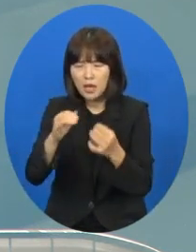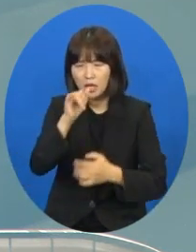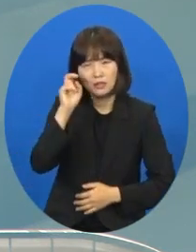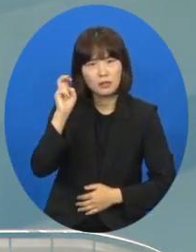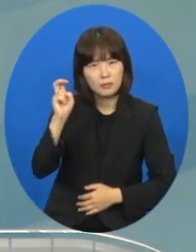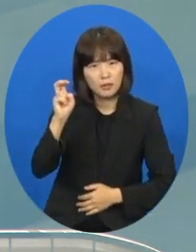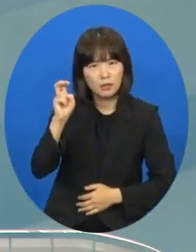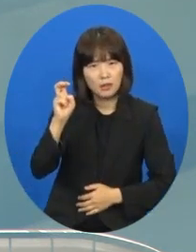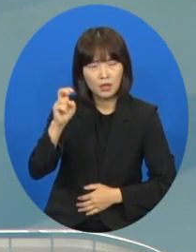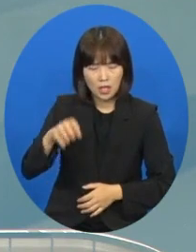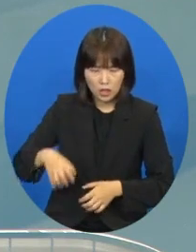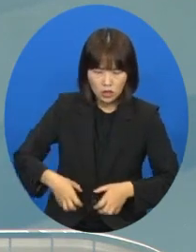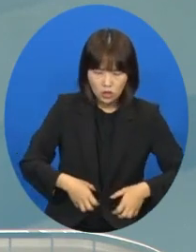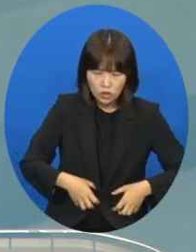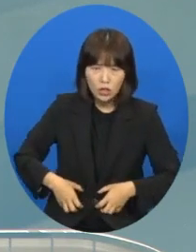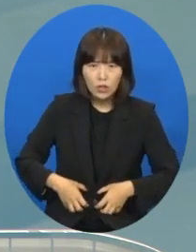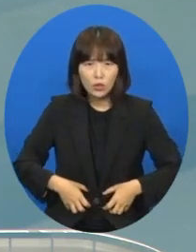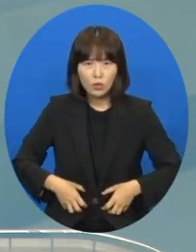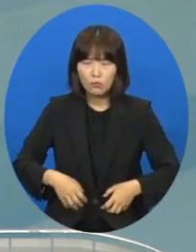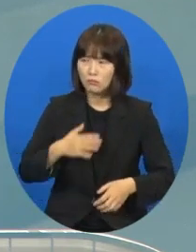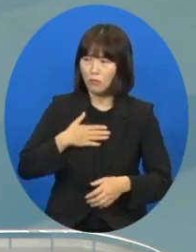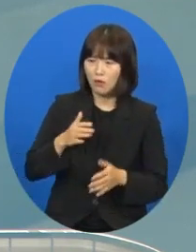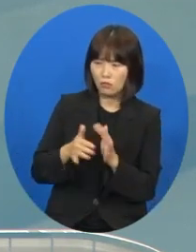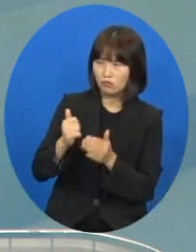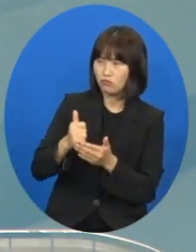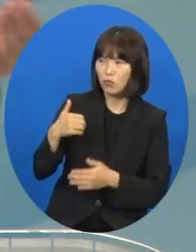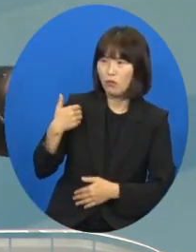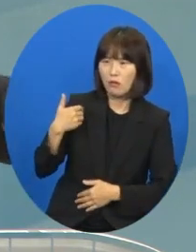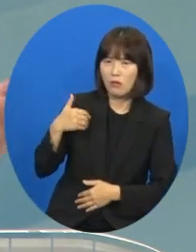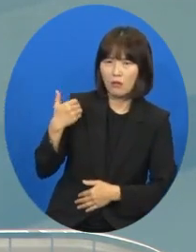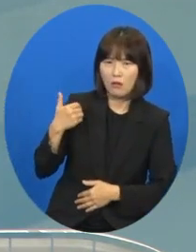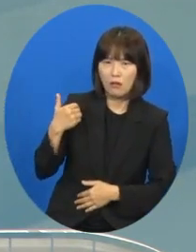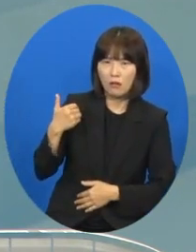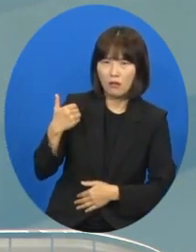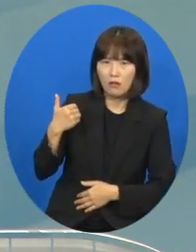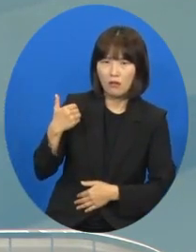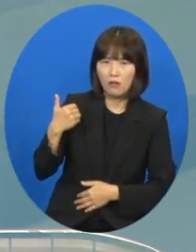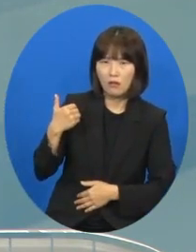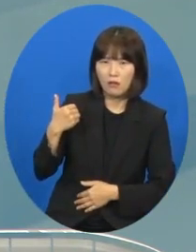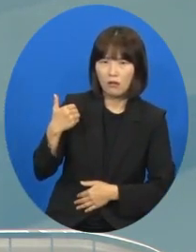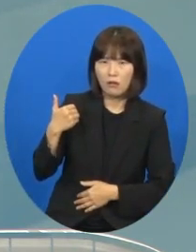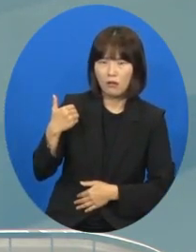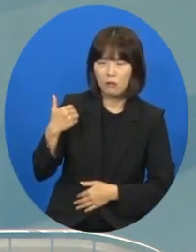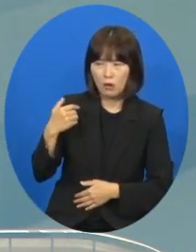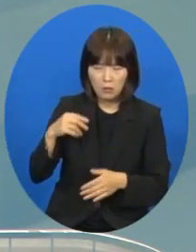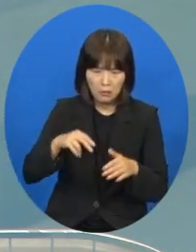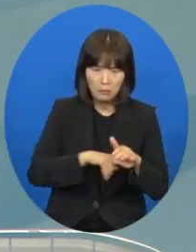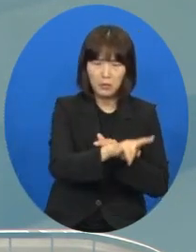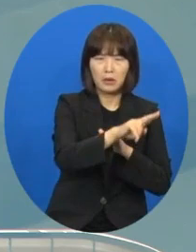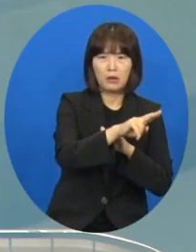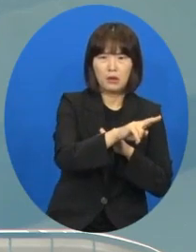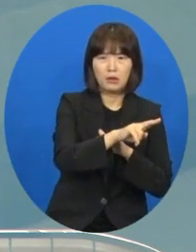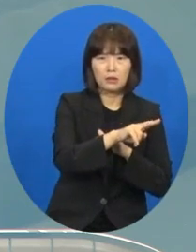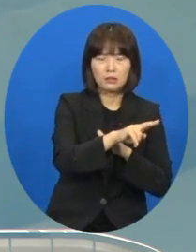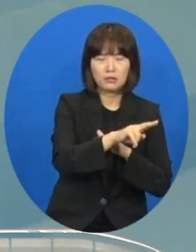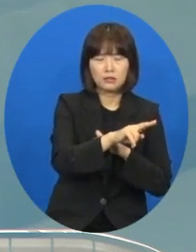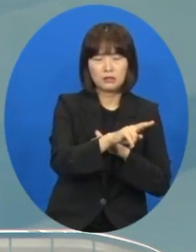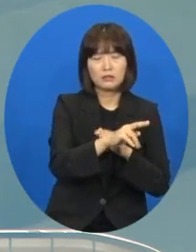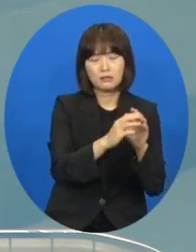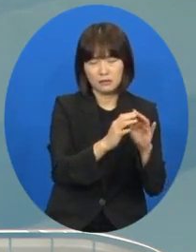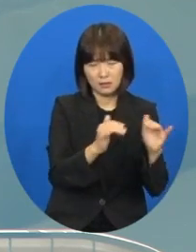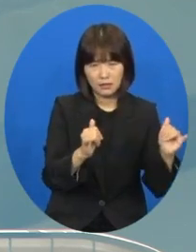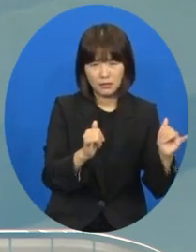사람, 뭐 나 예수 몰라 그러고 그냥 급히 뭐 피해고 자리를 피해 갔던